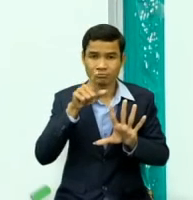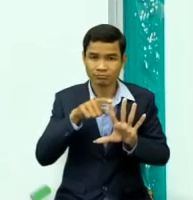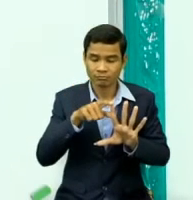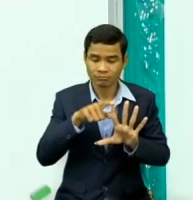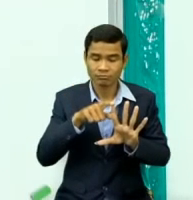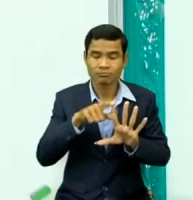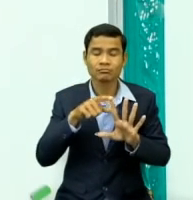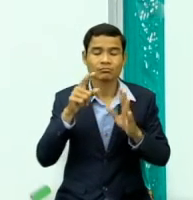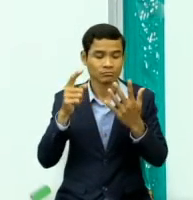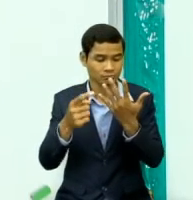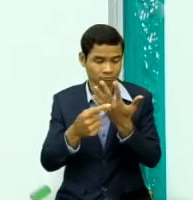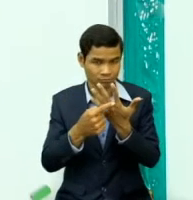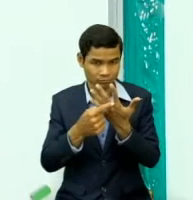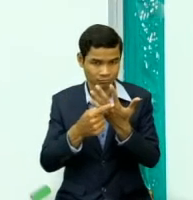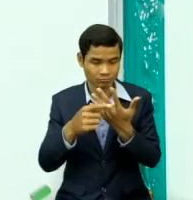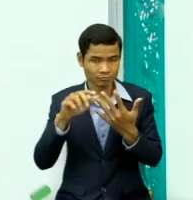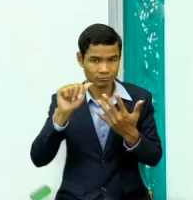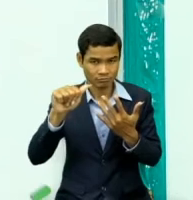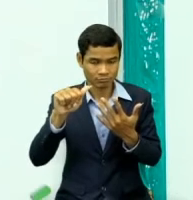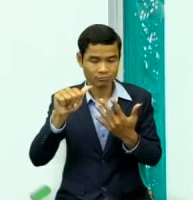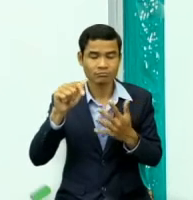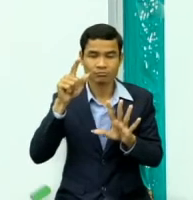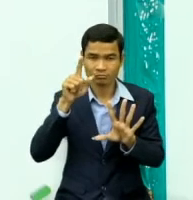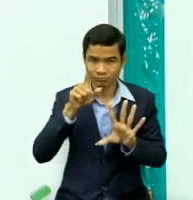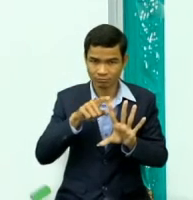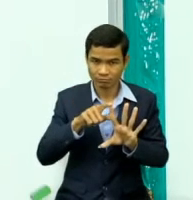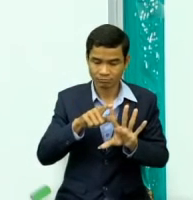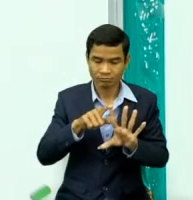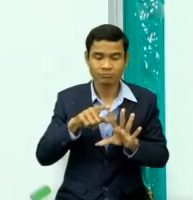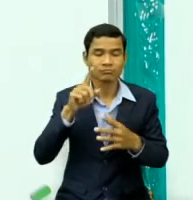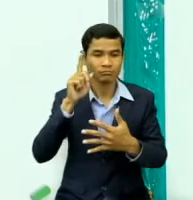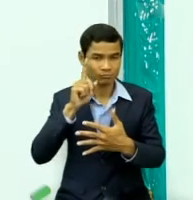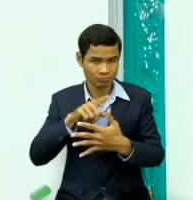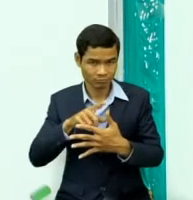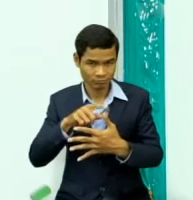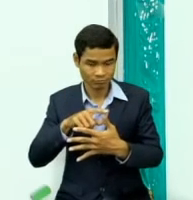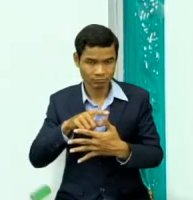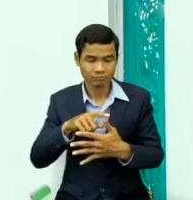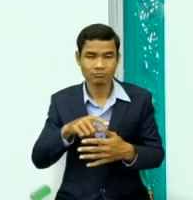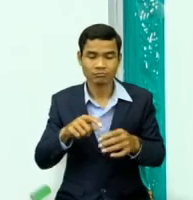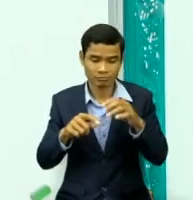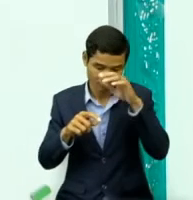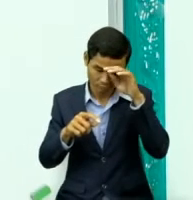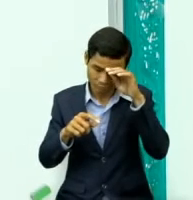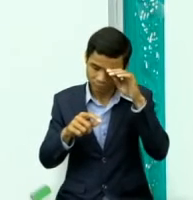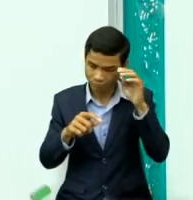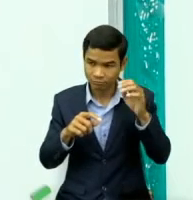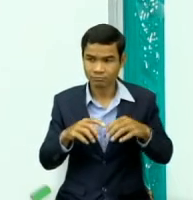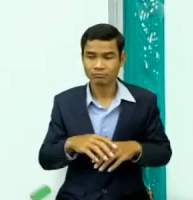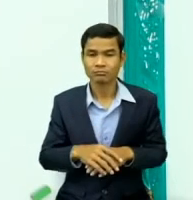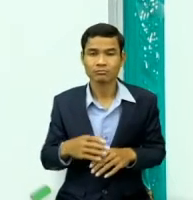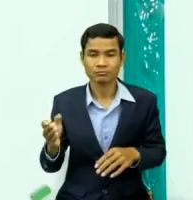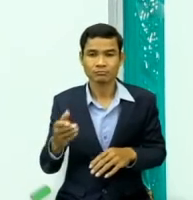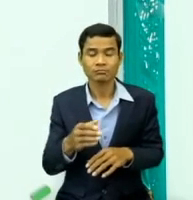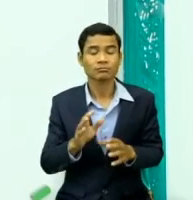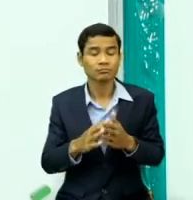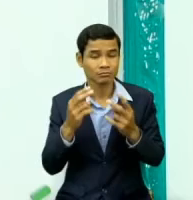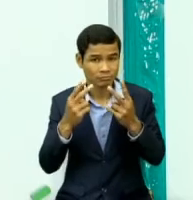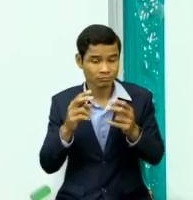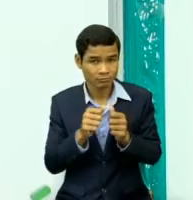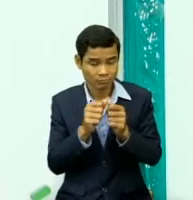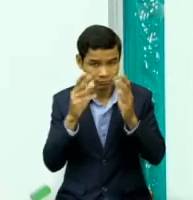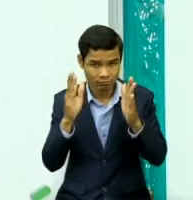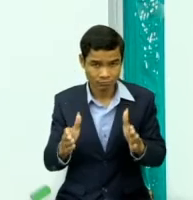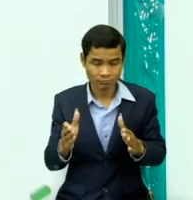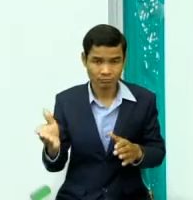pí sạ é nhớ sầm lạp pí sạ ở chà tiếng tắt chỉ mồi